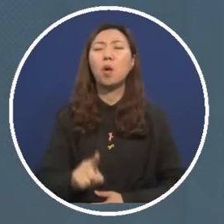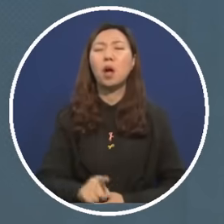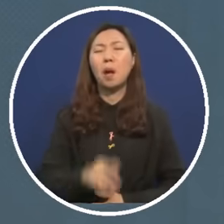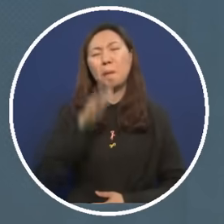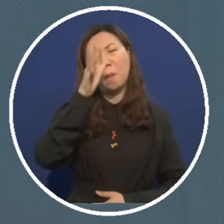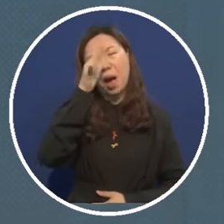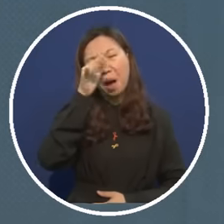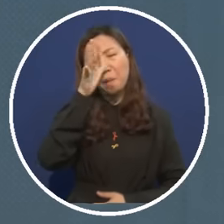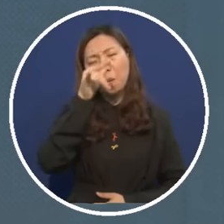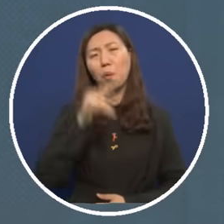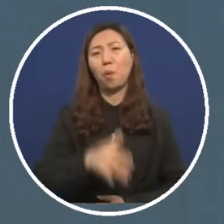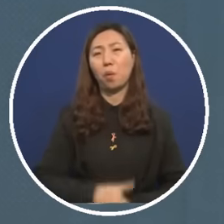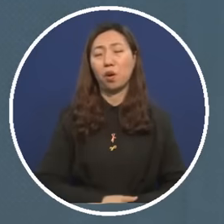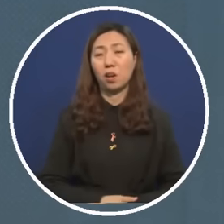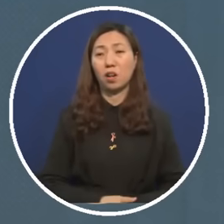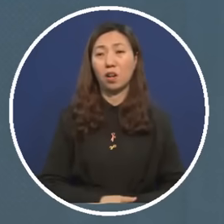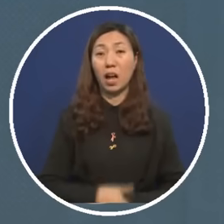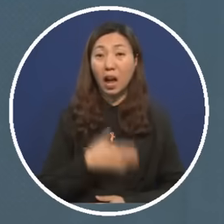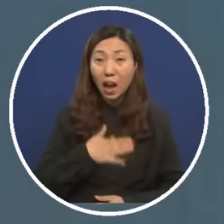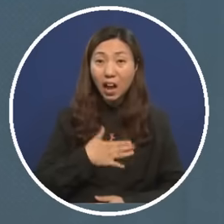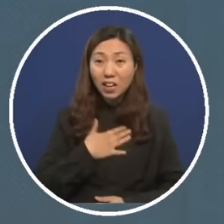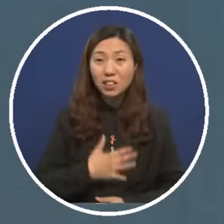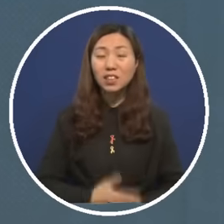바보. 아시겠죠?